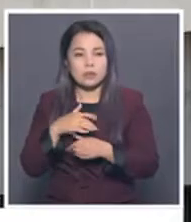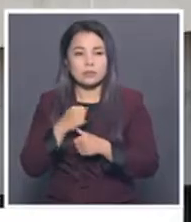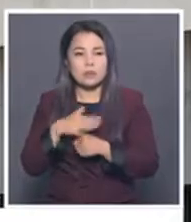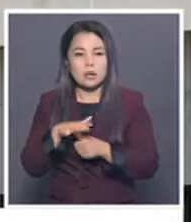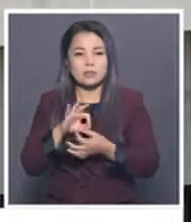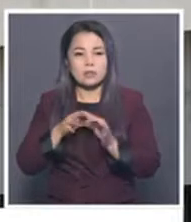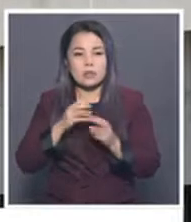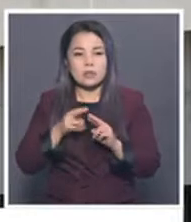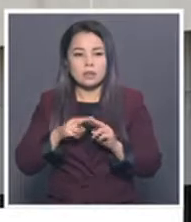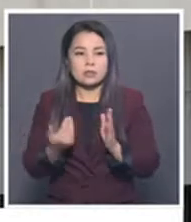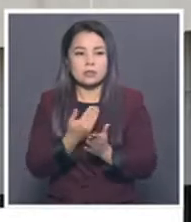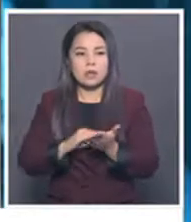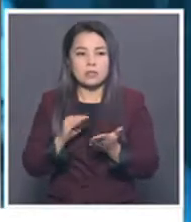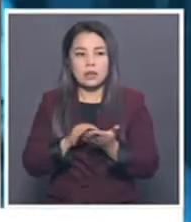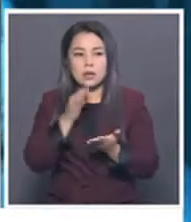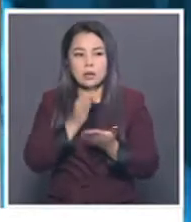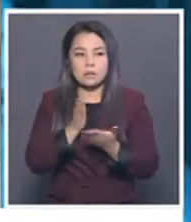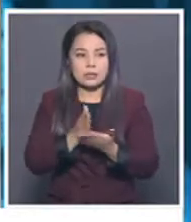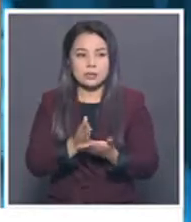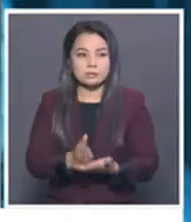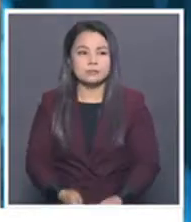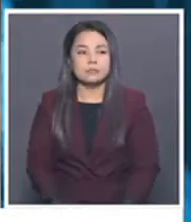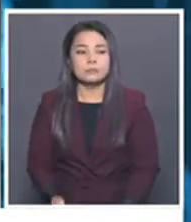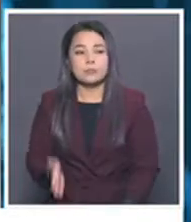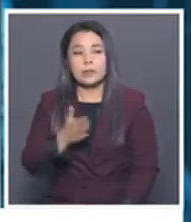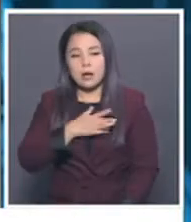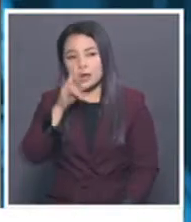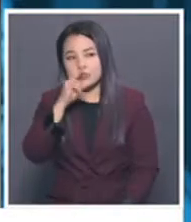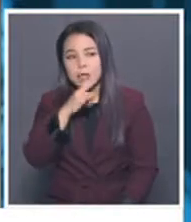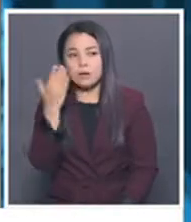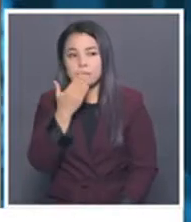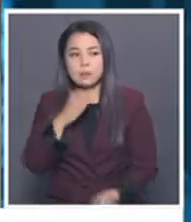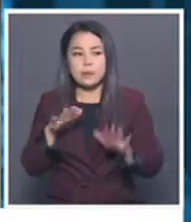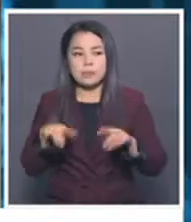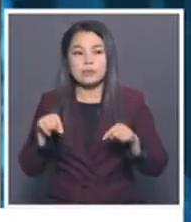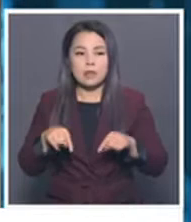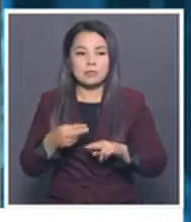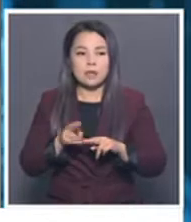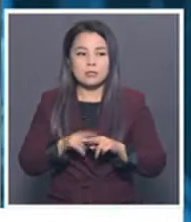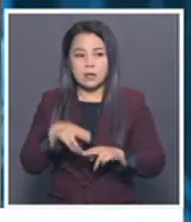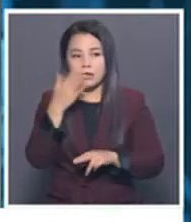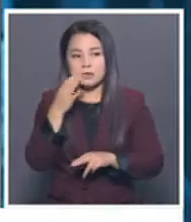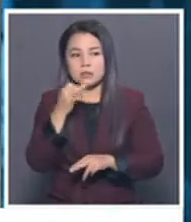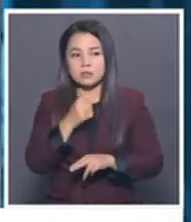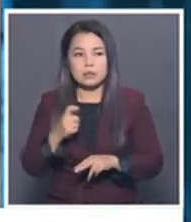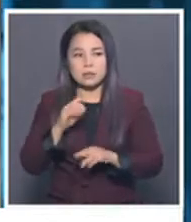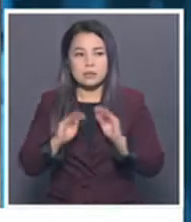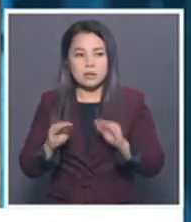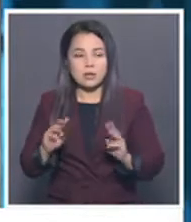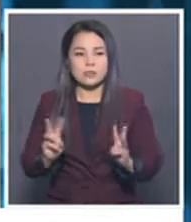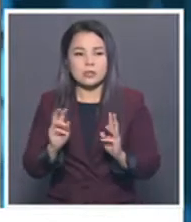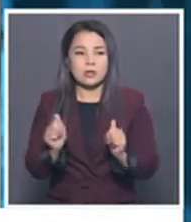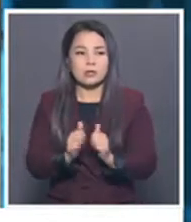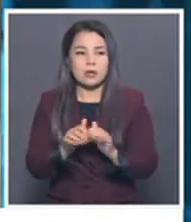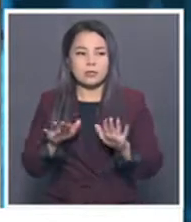желіде оқыс оқиғаға қатысты мәлімдеме жасады. Я на киностудии Казахфильм. Қазір мен Қазақ хандығы кинокартинасының декорациясы жанында